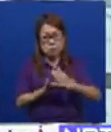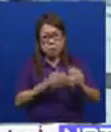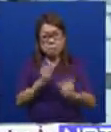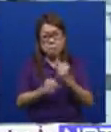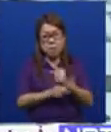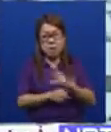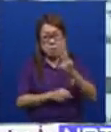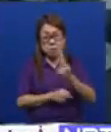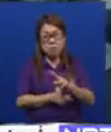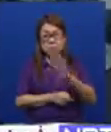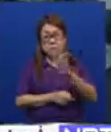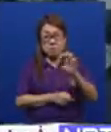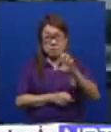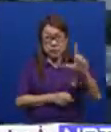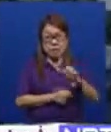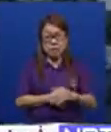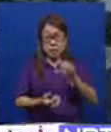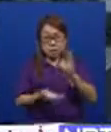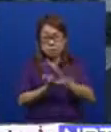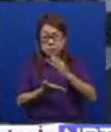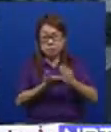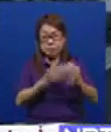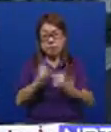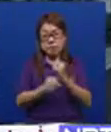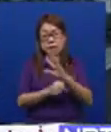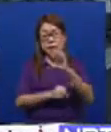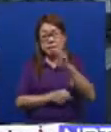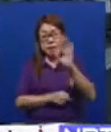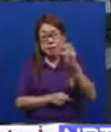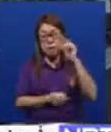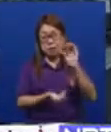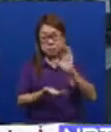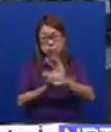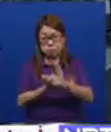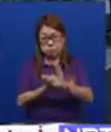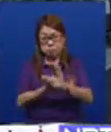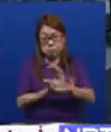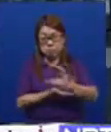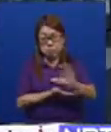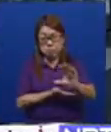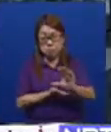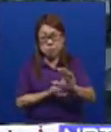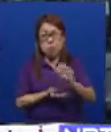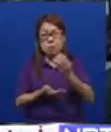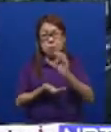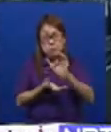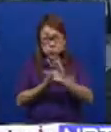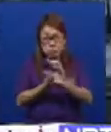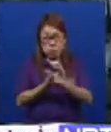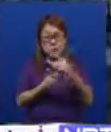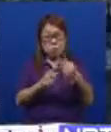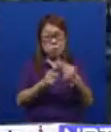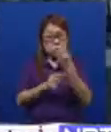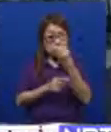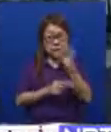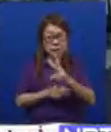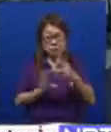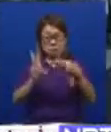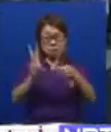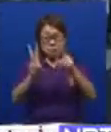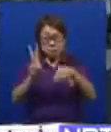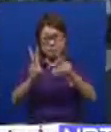บาทด้วยปีงบประมาณ 2,559 ล้จะต้องตงงบชำระนี่โดยเฉพาะเงินต้นไม่รมดอกเบี้ย 61,000้านบาท